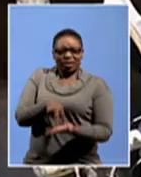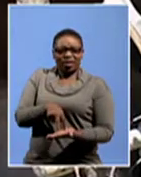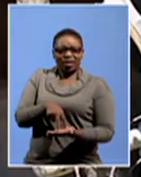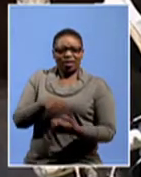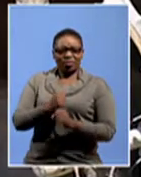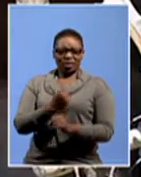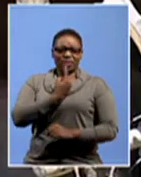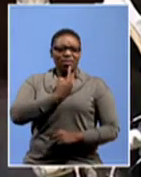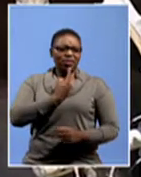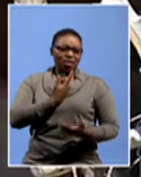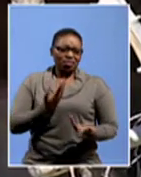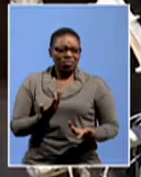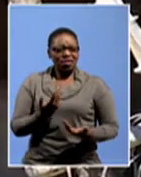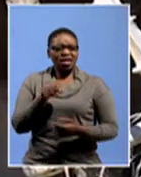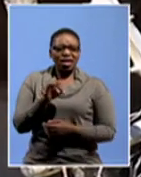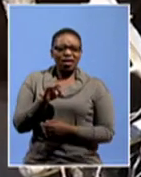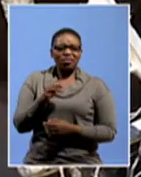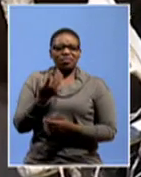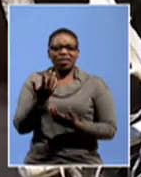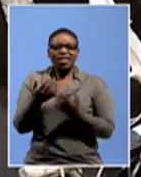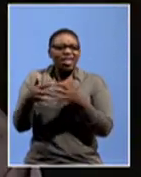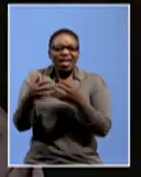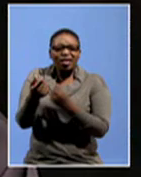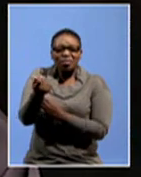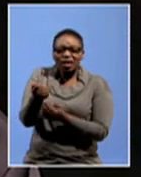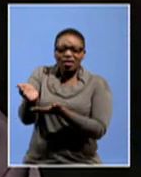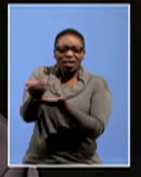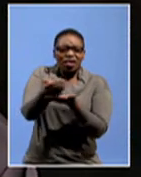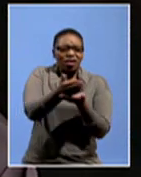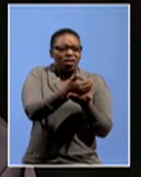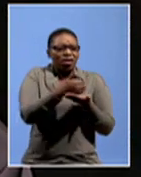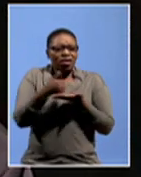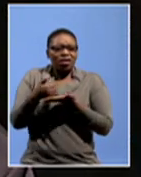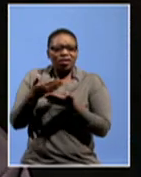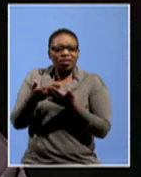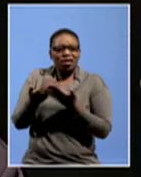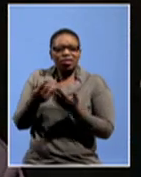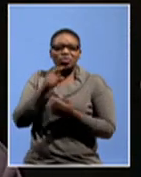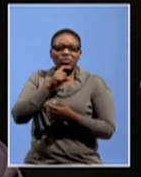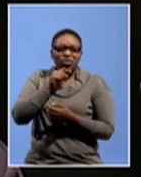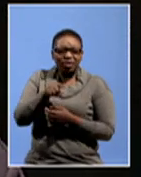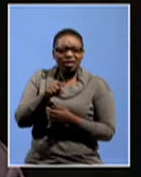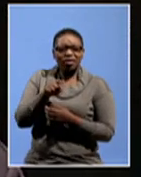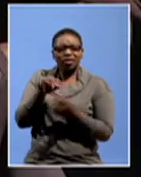gemaakt. En as jy send dit en jy kan draad koop, ek koop een stukje vir jou. Jy moet